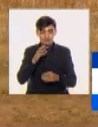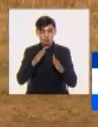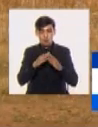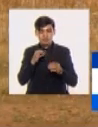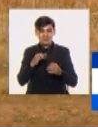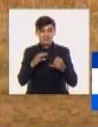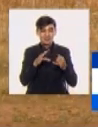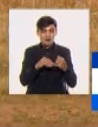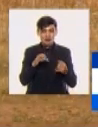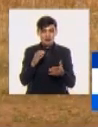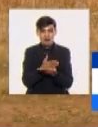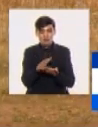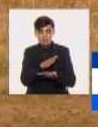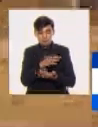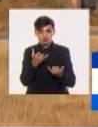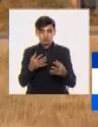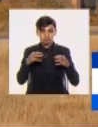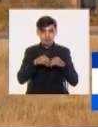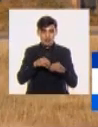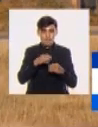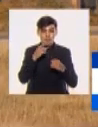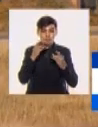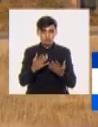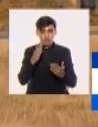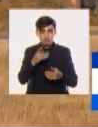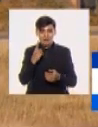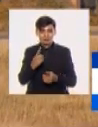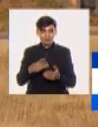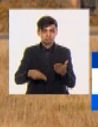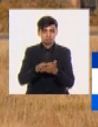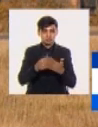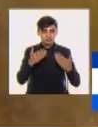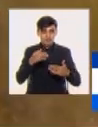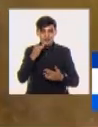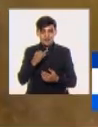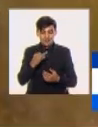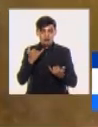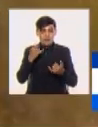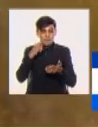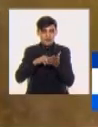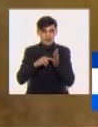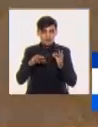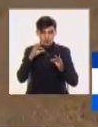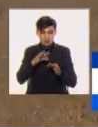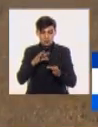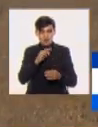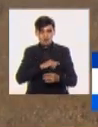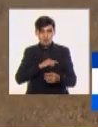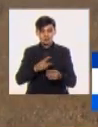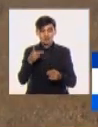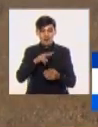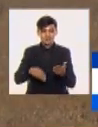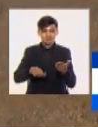элементов каждого отдельного налога. Они просто будут вноситься единым платежом. Сейчас, по мнению разработчиков, при оплате двух